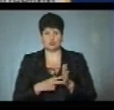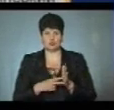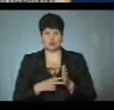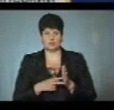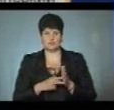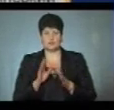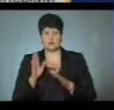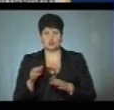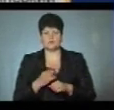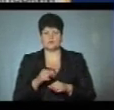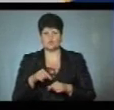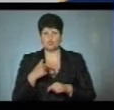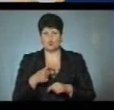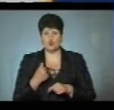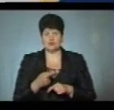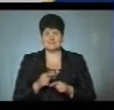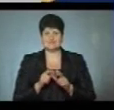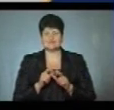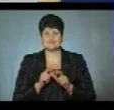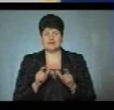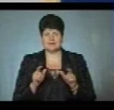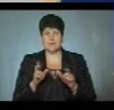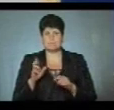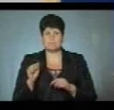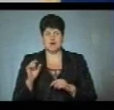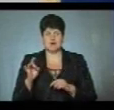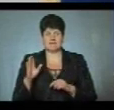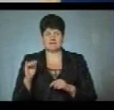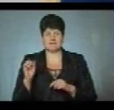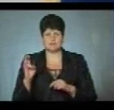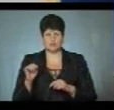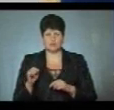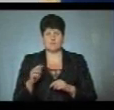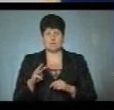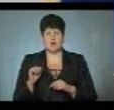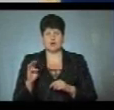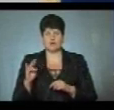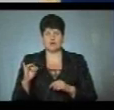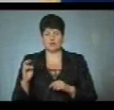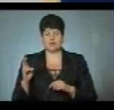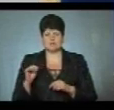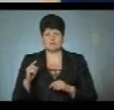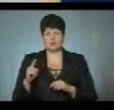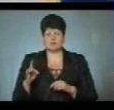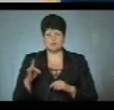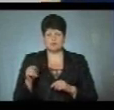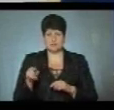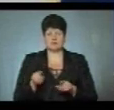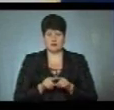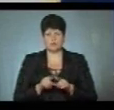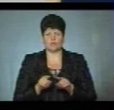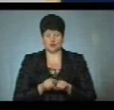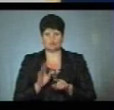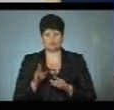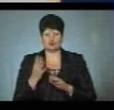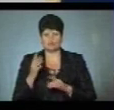будуть працювати цього року такі заклади, як «Барвінок», це село Манюки Зборівського району. До речі, там також плануються 4 зміни цього року,